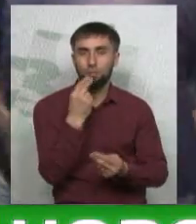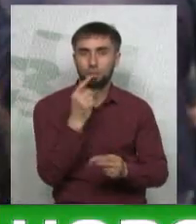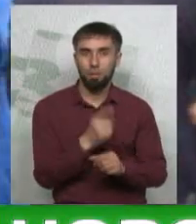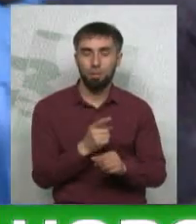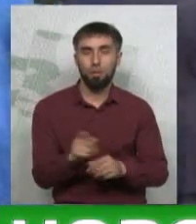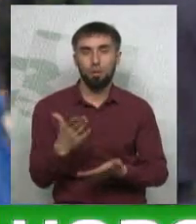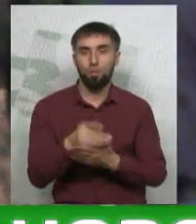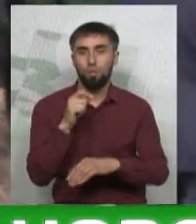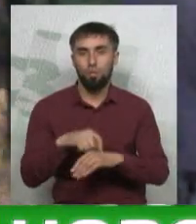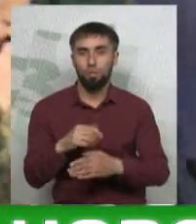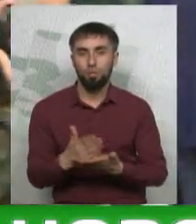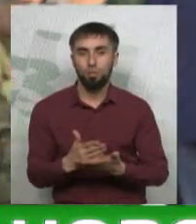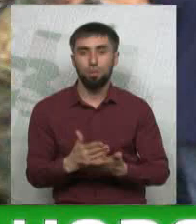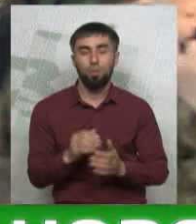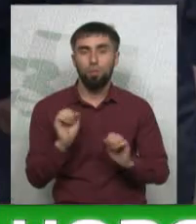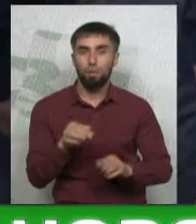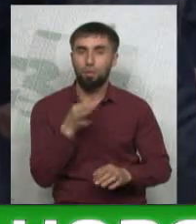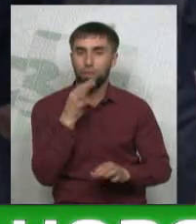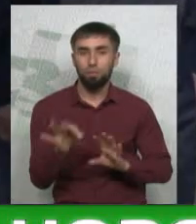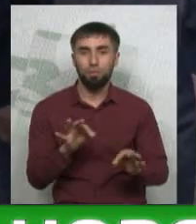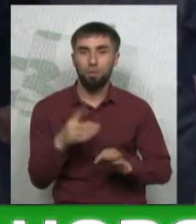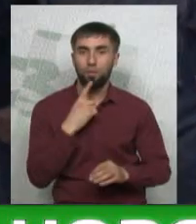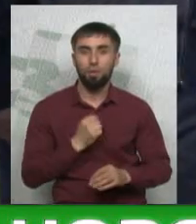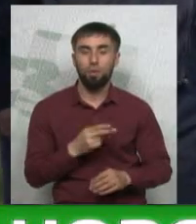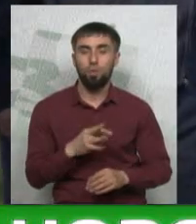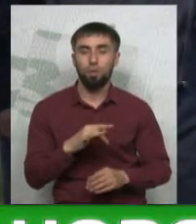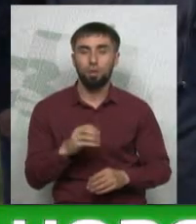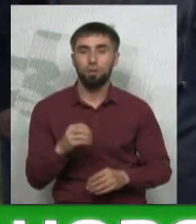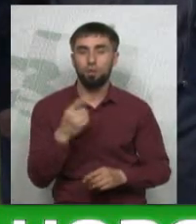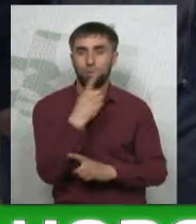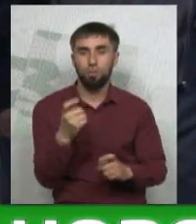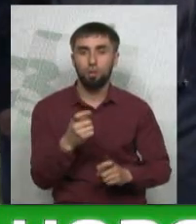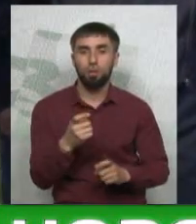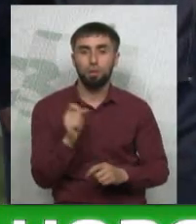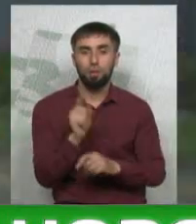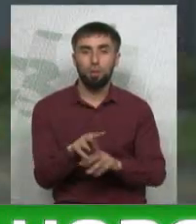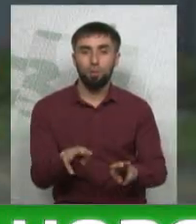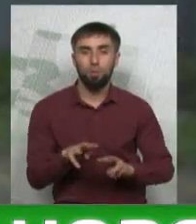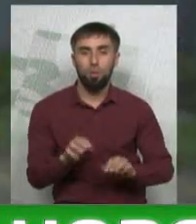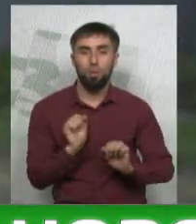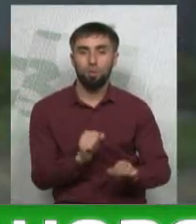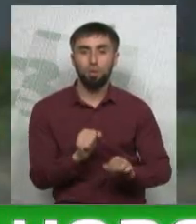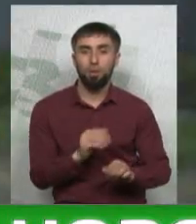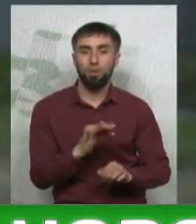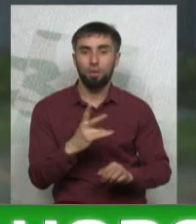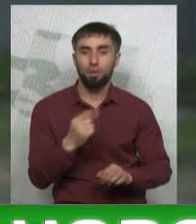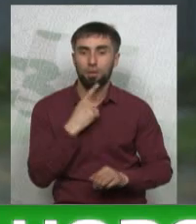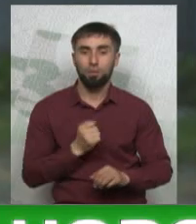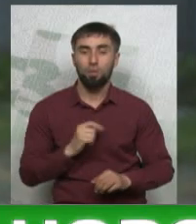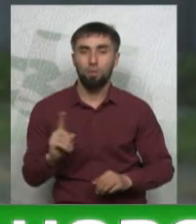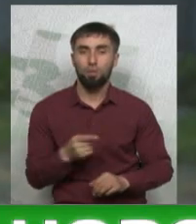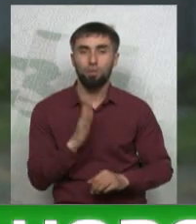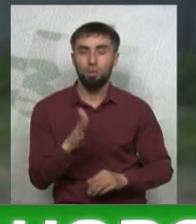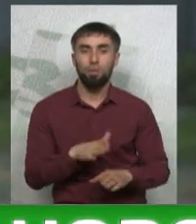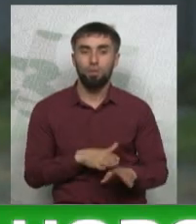есть курица, допустим, то есть можно выбрать. В военном комиссариате заявляют, что задача перед Министерством обороны в весенней призывной кампании